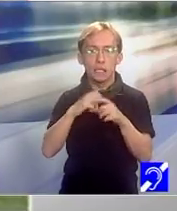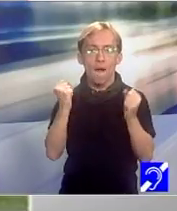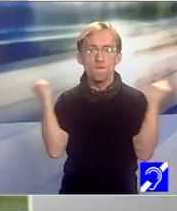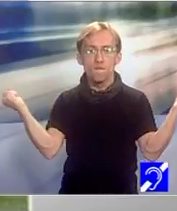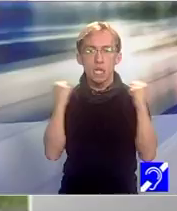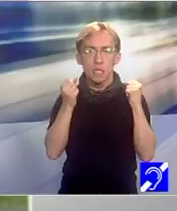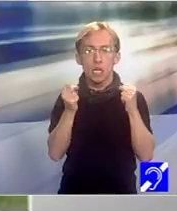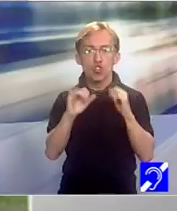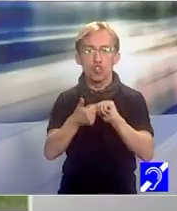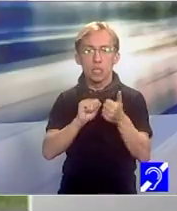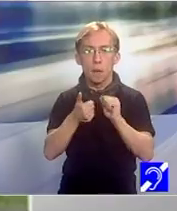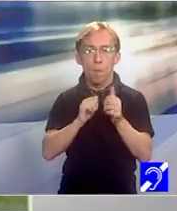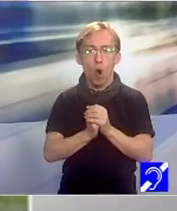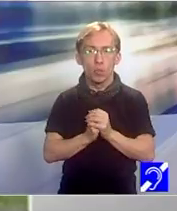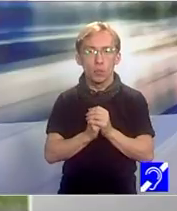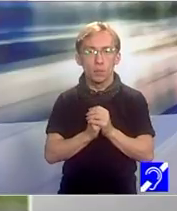nicio diferență